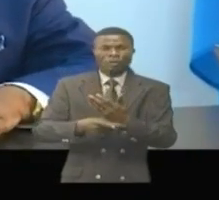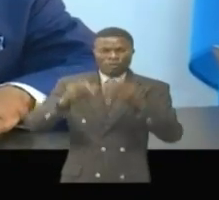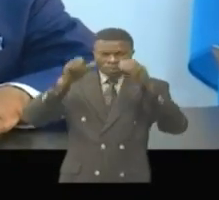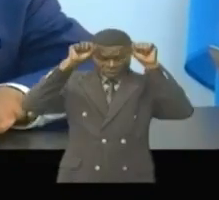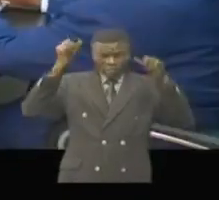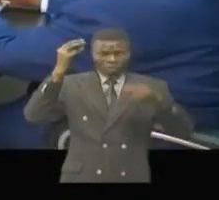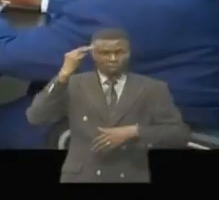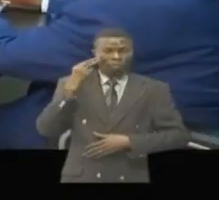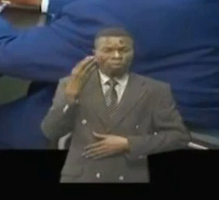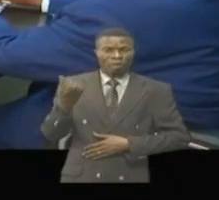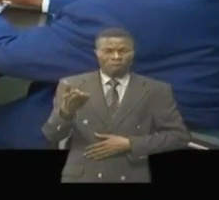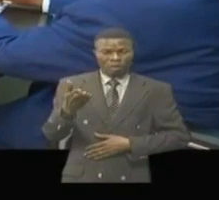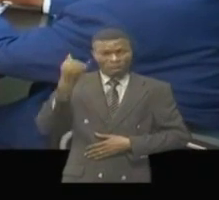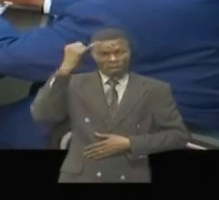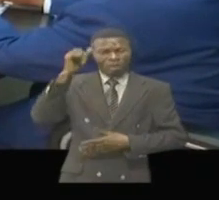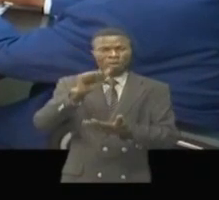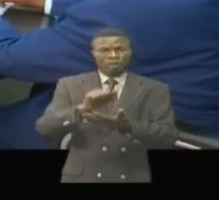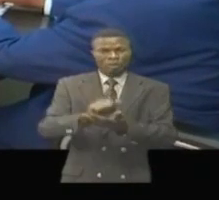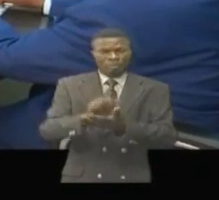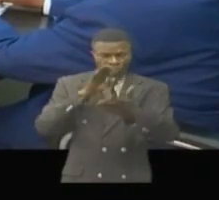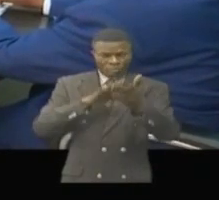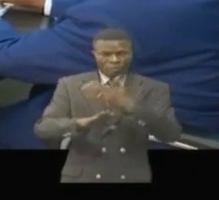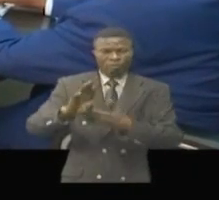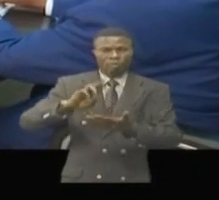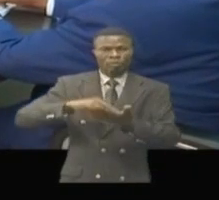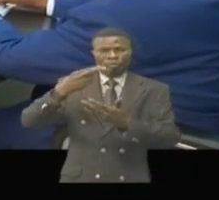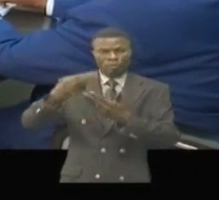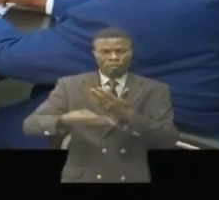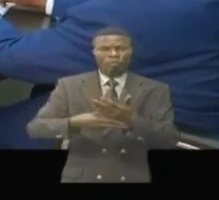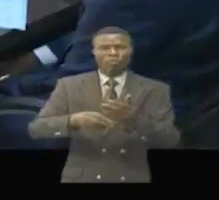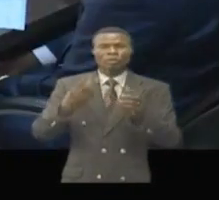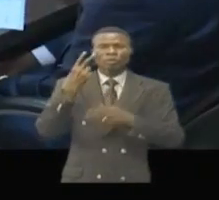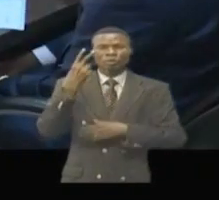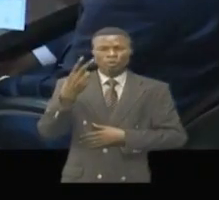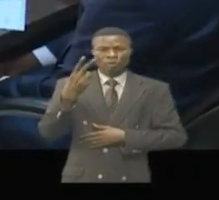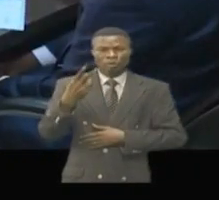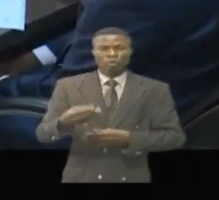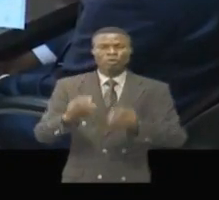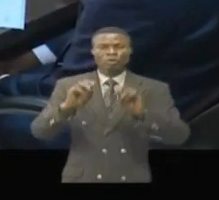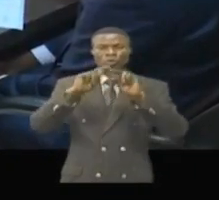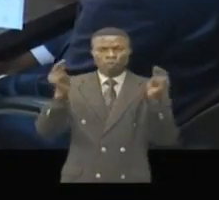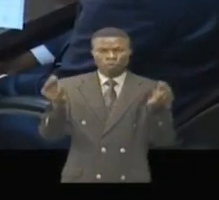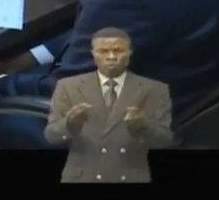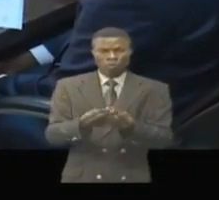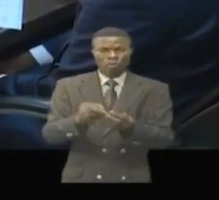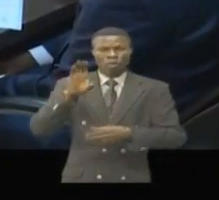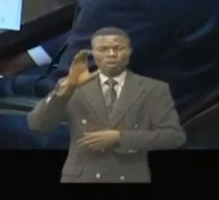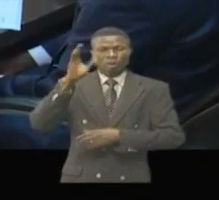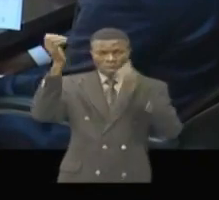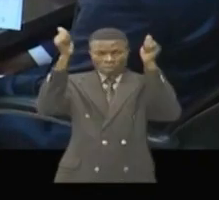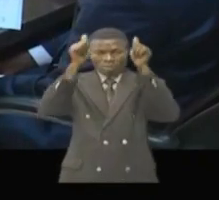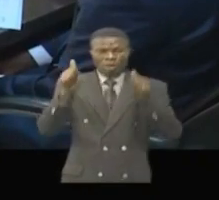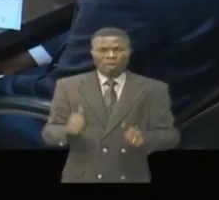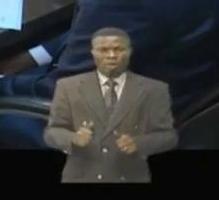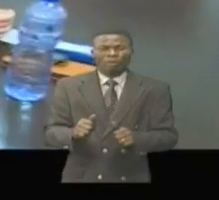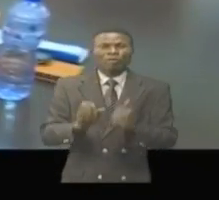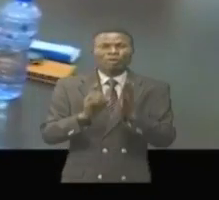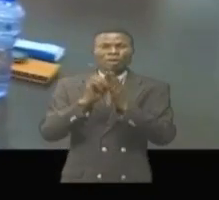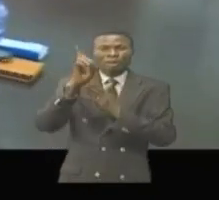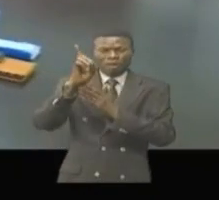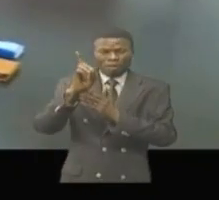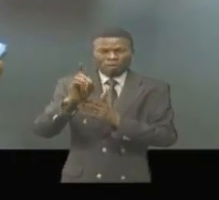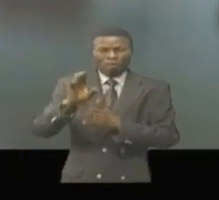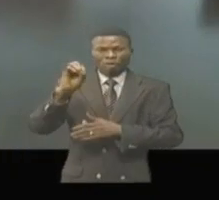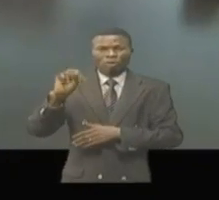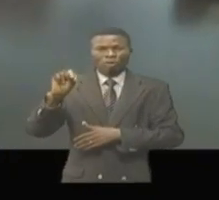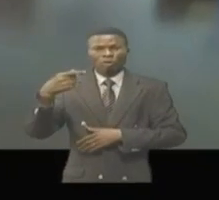Mutushai. C'est dans cette optique que s'inscrit cette double audience qu'il vient d'accorder à une délégation de la Banque africaine de développement et à l'ONG